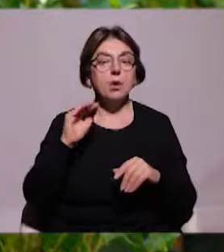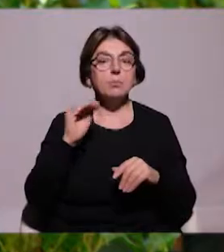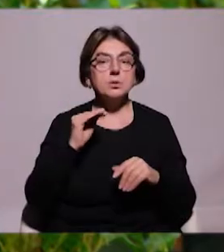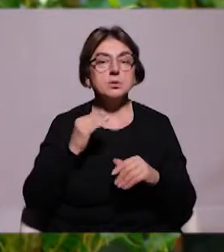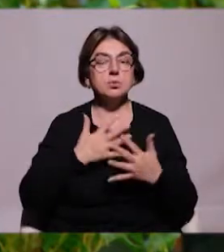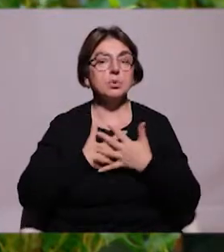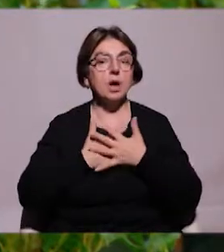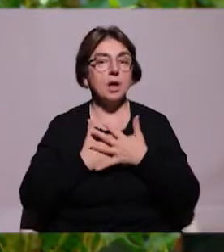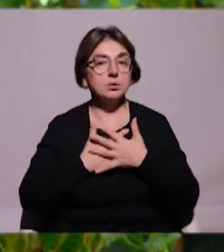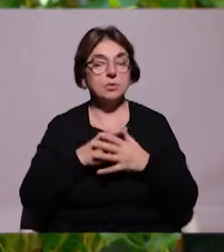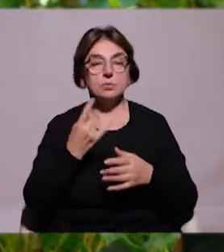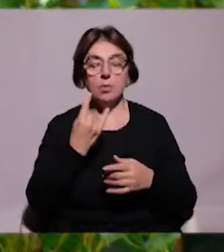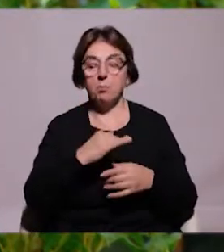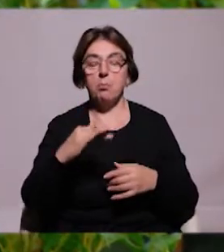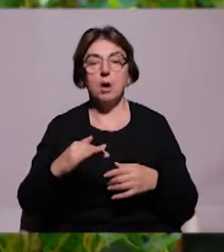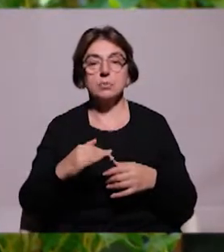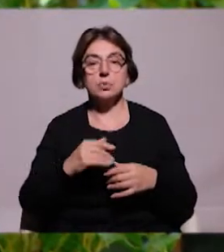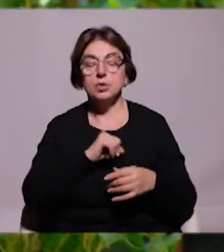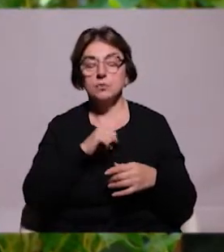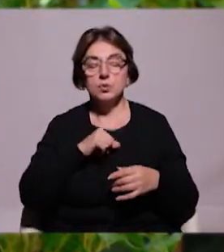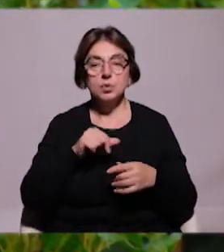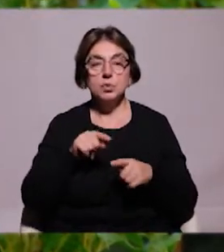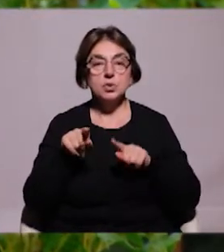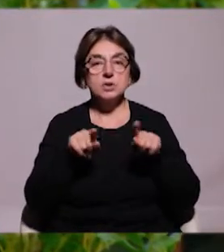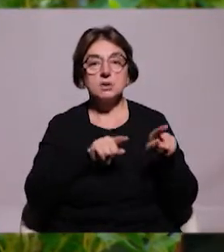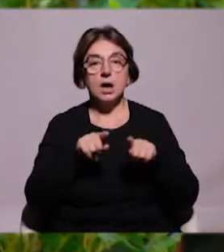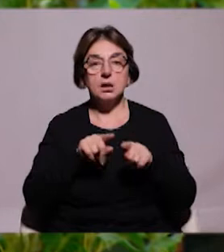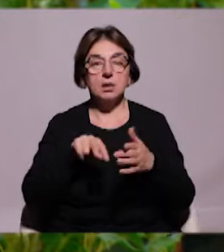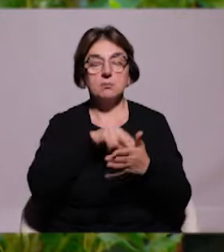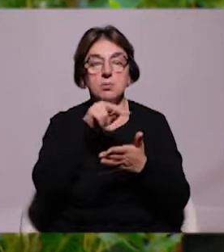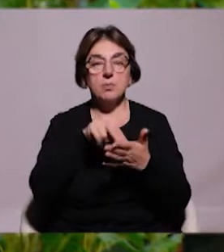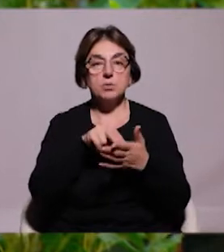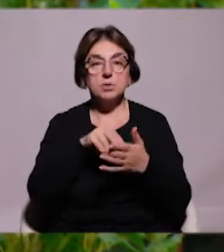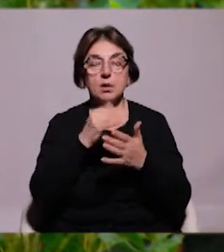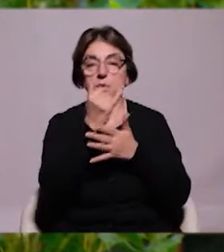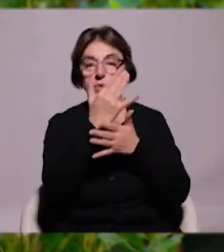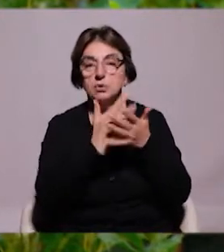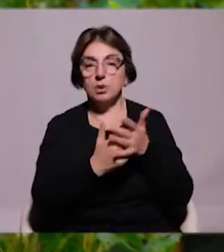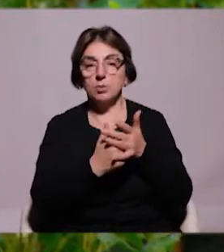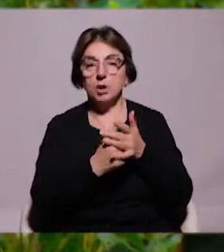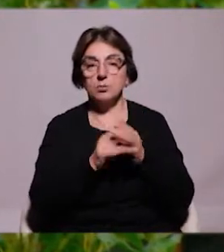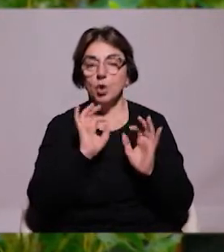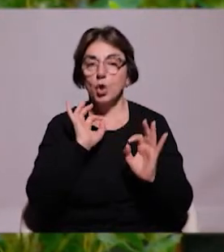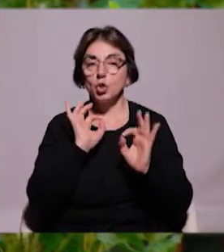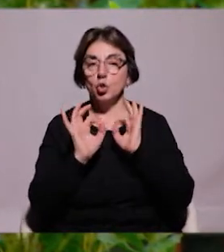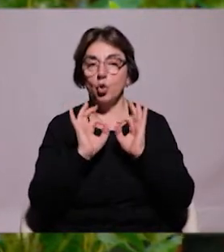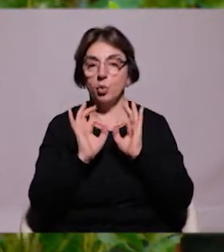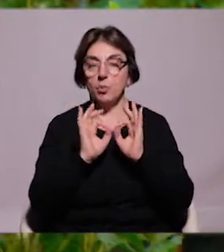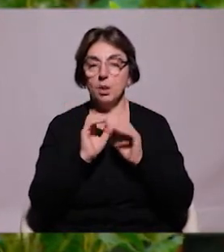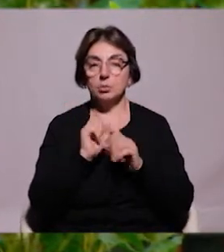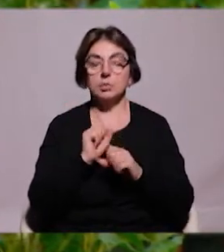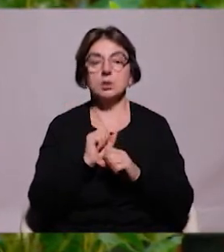უწყობს მოზარდის საყრდენ მამოძრავებელი სისტემის ნორმალურ ფუნქციონირებას და არა მარტო